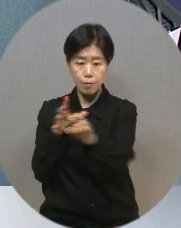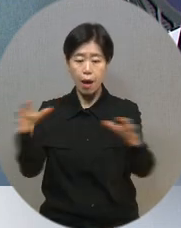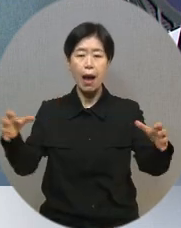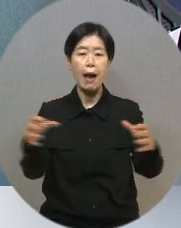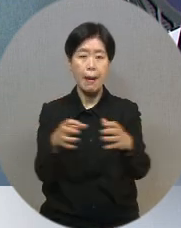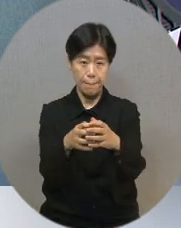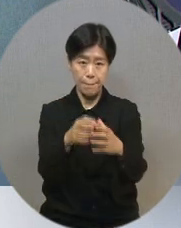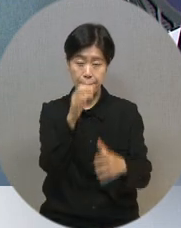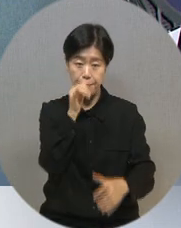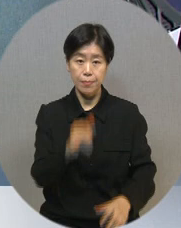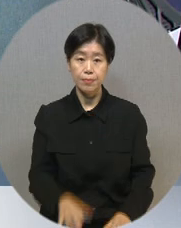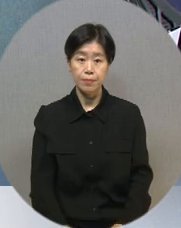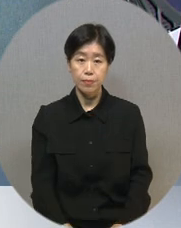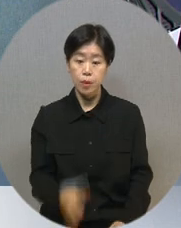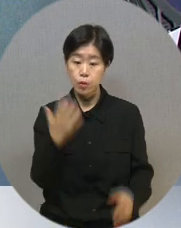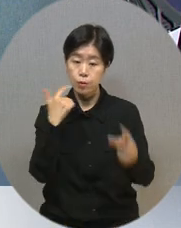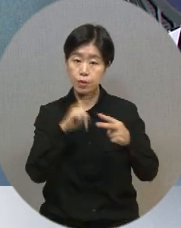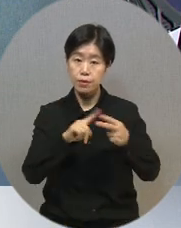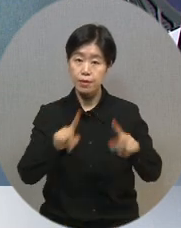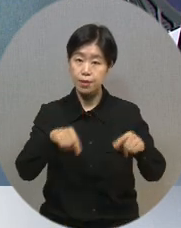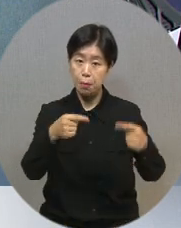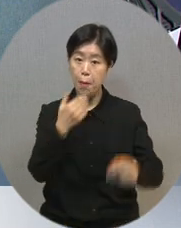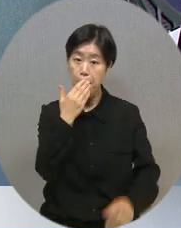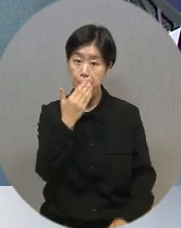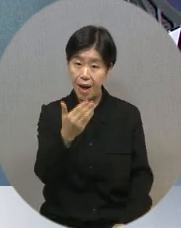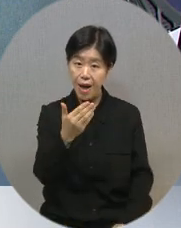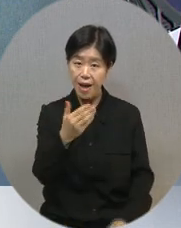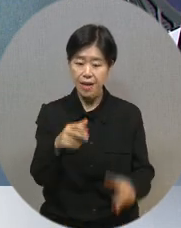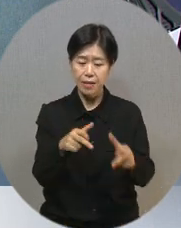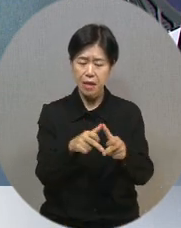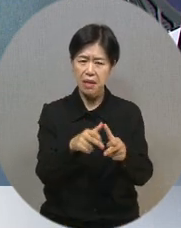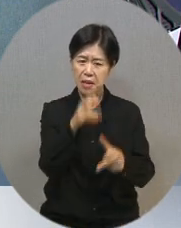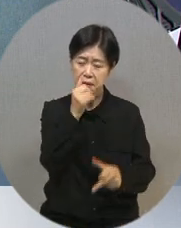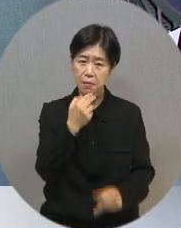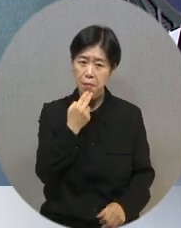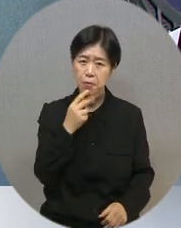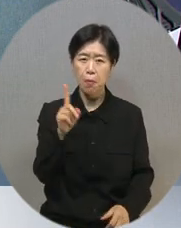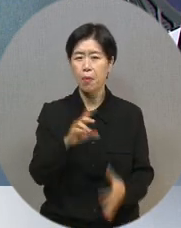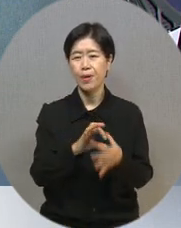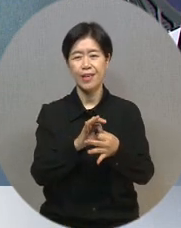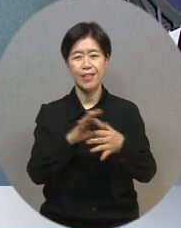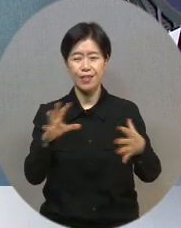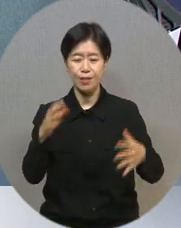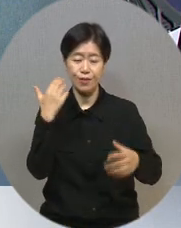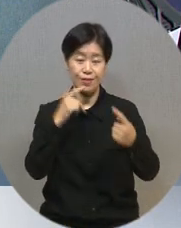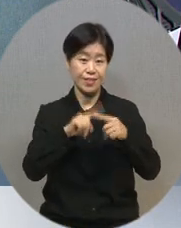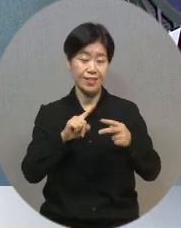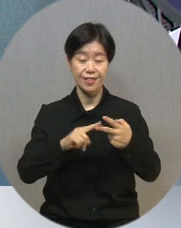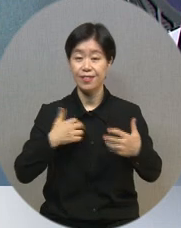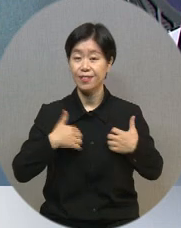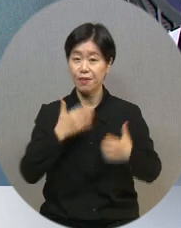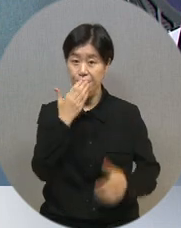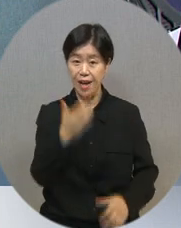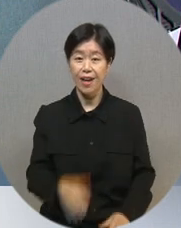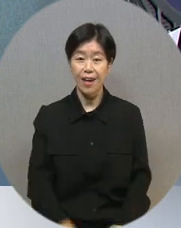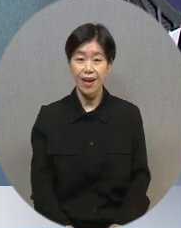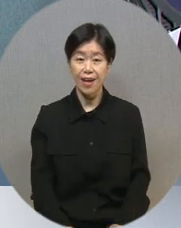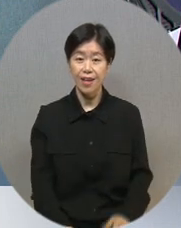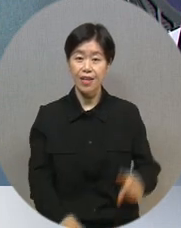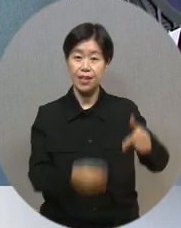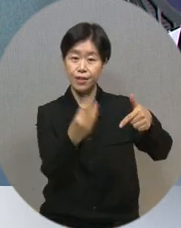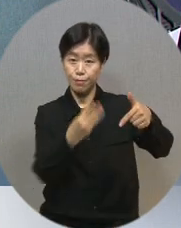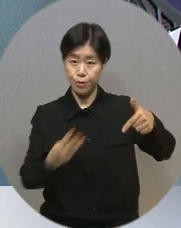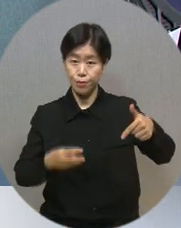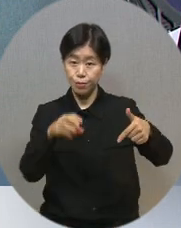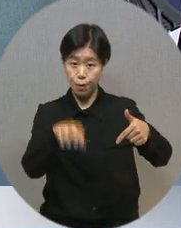생활체육 종목인데요. 누구나 쉽게 참여할 수 있어 장애 유형과 유무에 상관없이 즐길 수 있습니다.